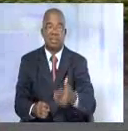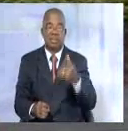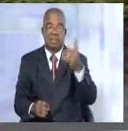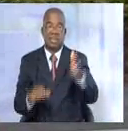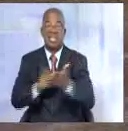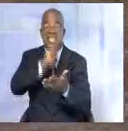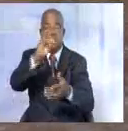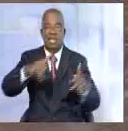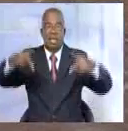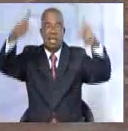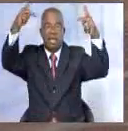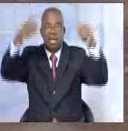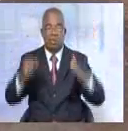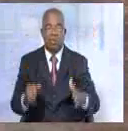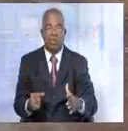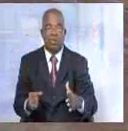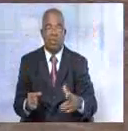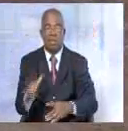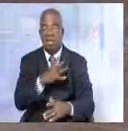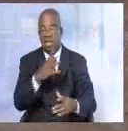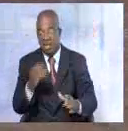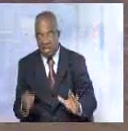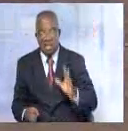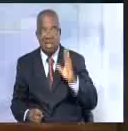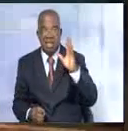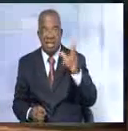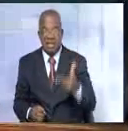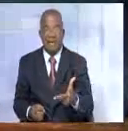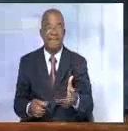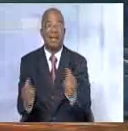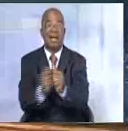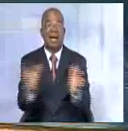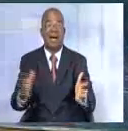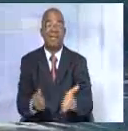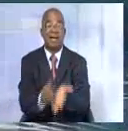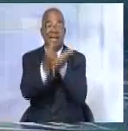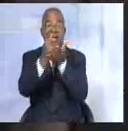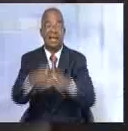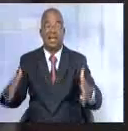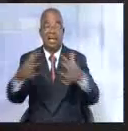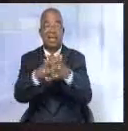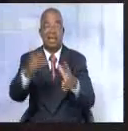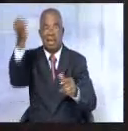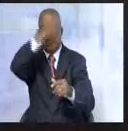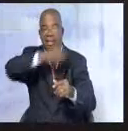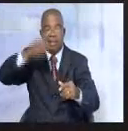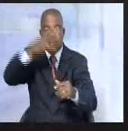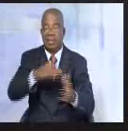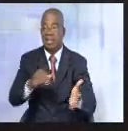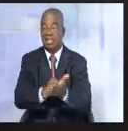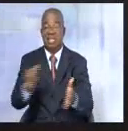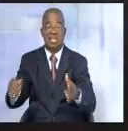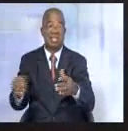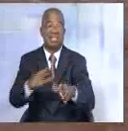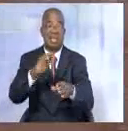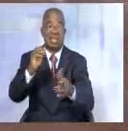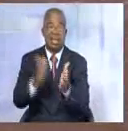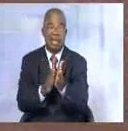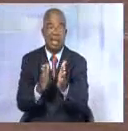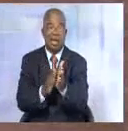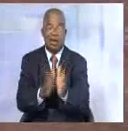Korogo. Entièrement réhabilité par l'Intercoton grâce à l'appui de l'Union européenne, ce centre est désormais opérationnel. Il est